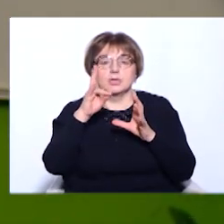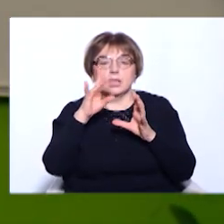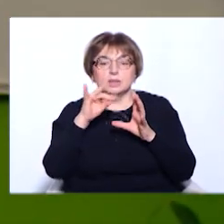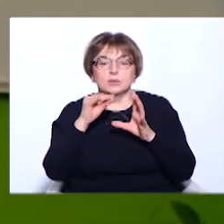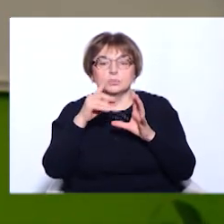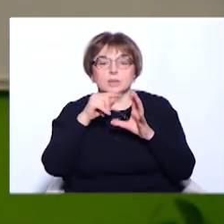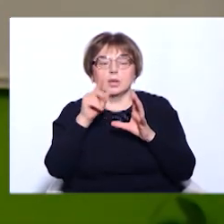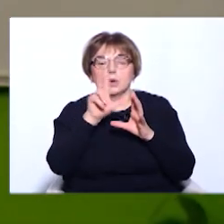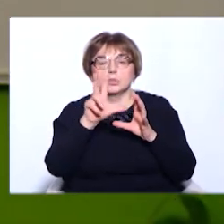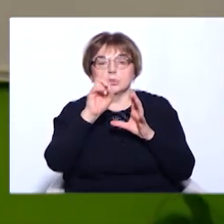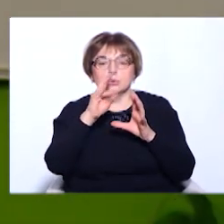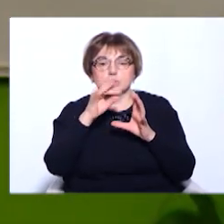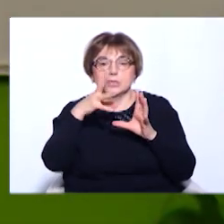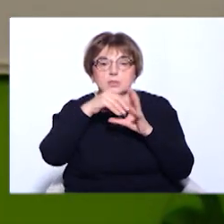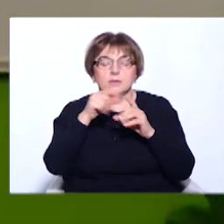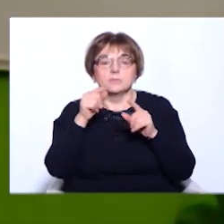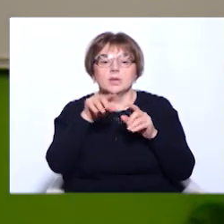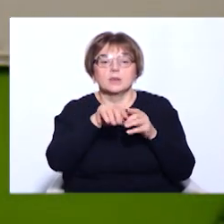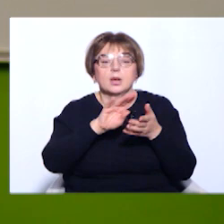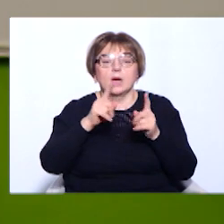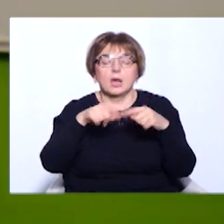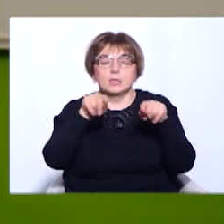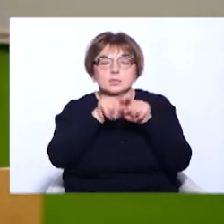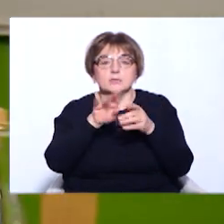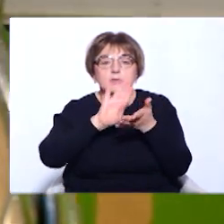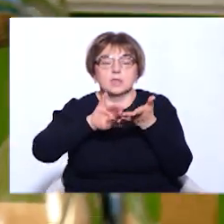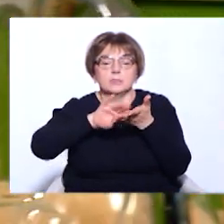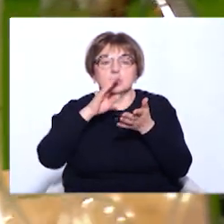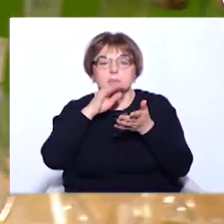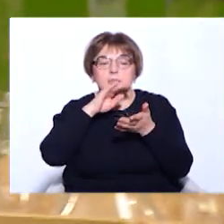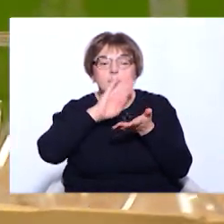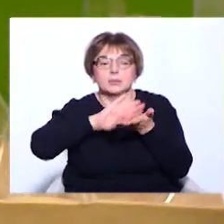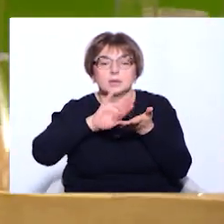ნატრიუმის ტეტრაჰიდროქსოალუმინატი მივიღეთ და ასევე წყალბადი გამოიყო.